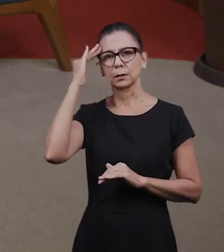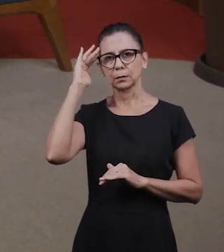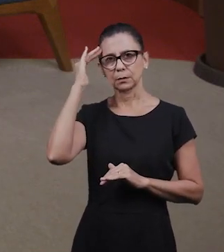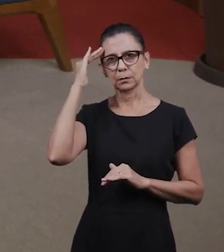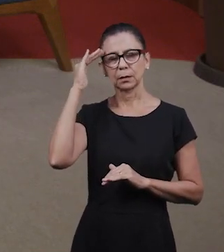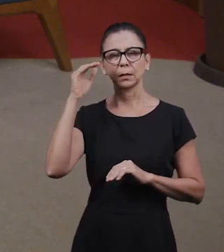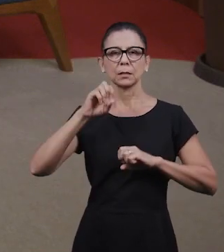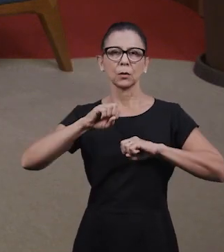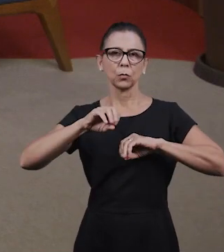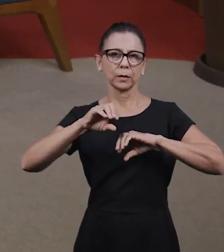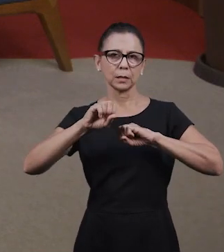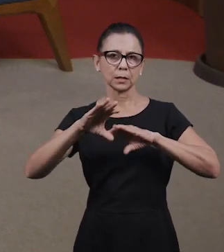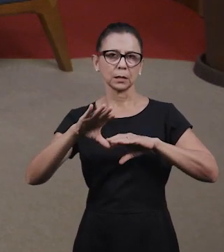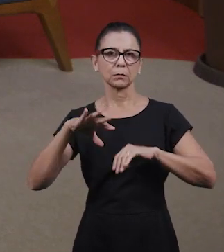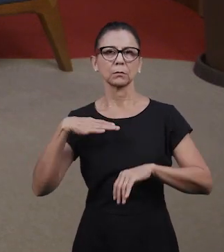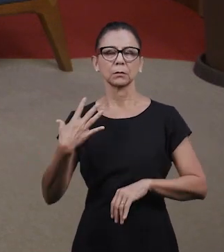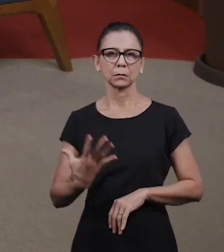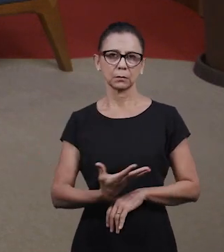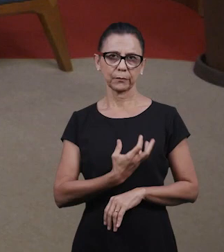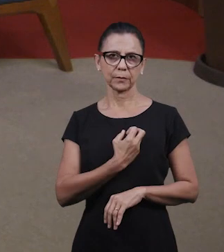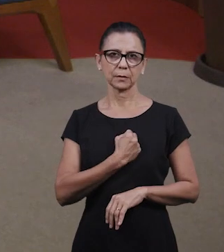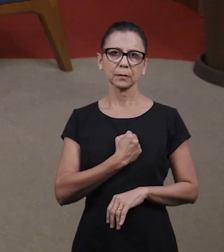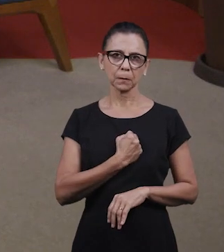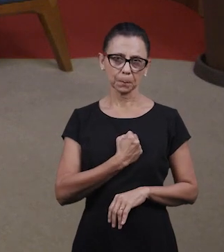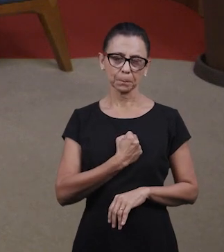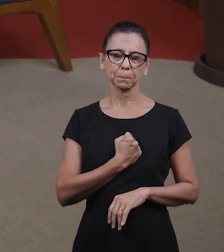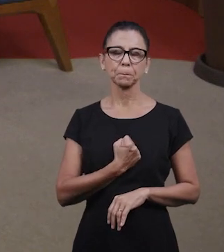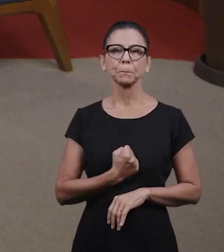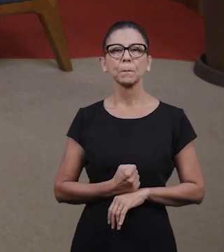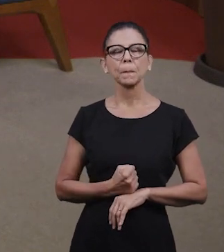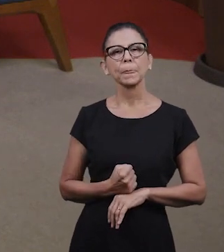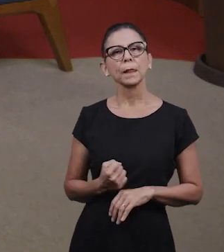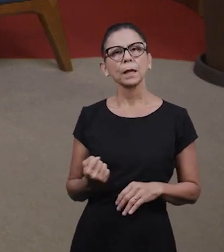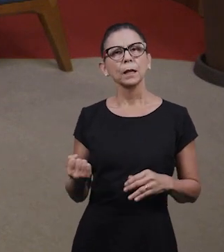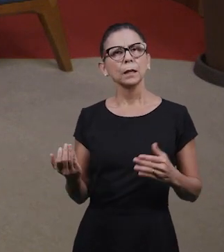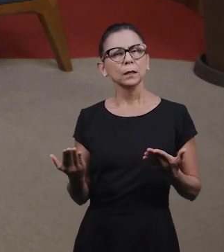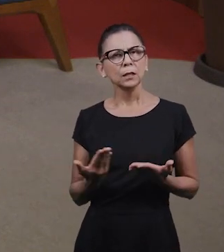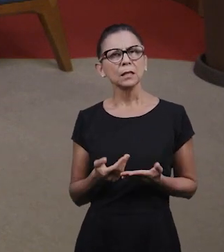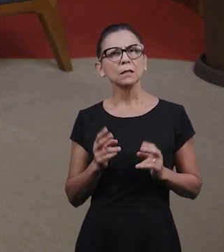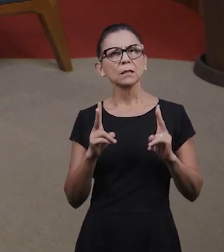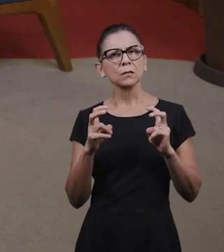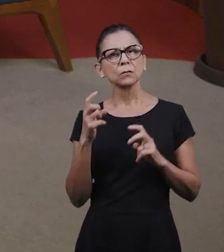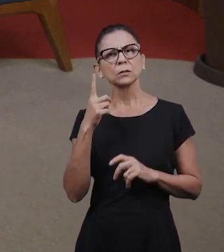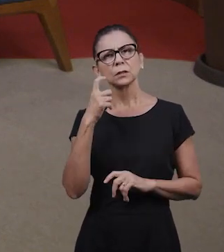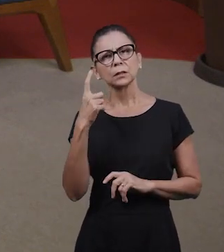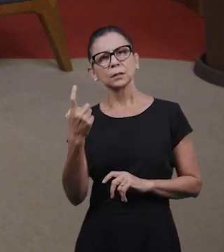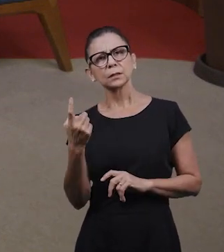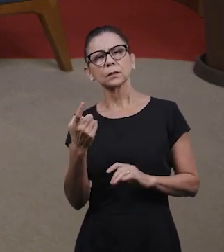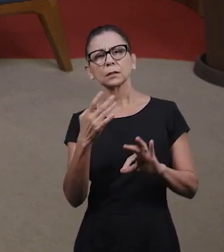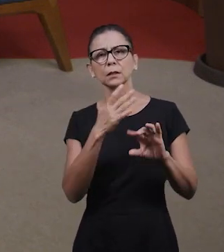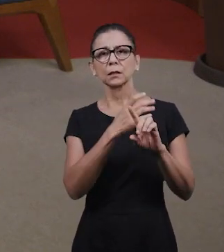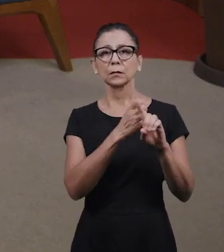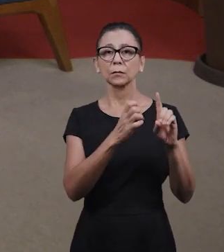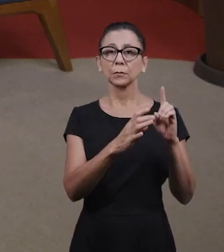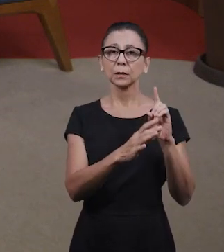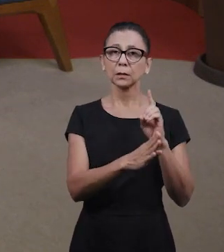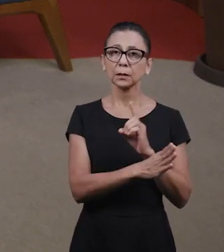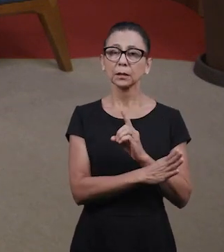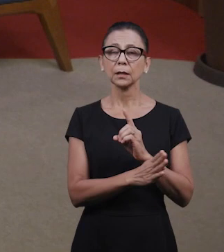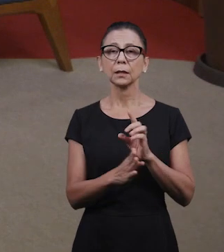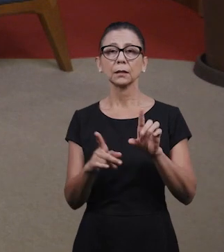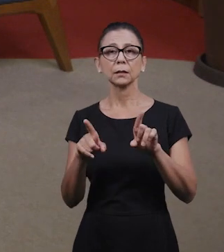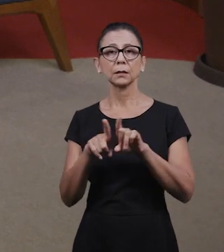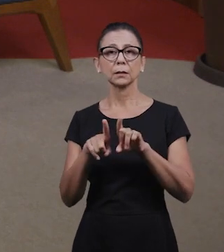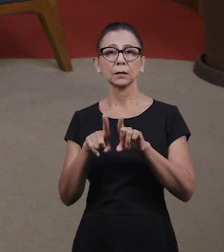l'entendaient, puissent comprendre le message, le salut. Et nous traitons de cela, pas seulement à l'école biblique dominicale, mais aussi dans